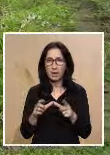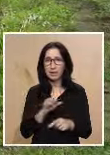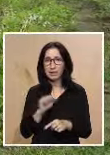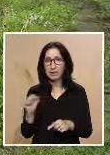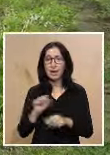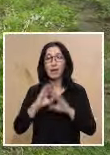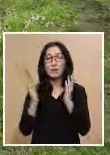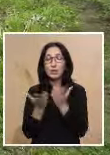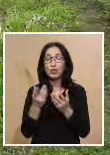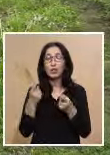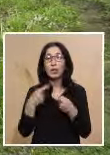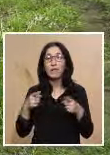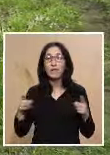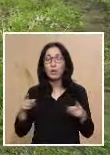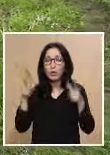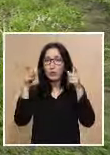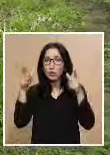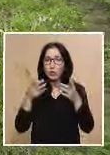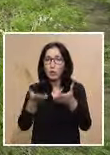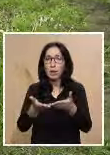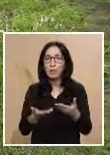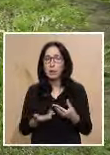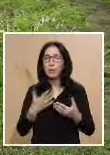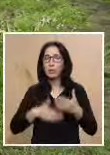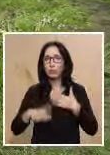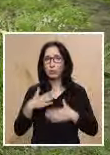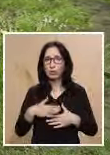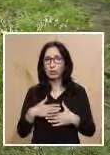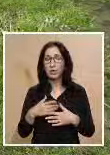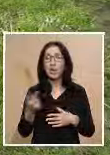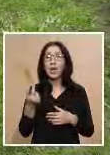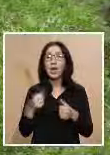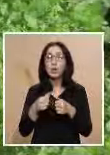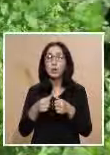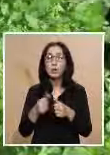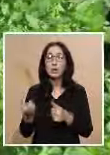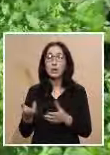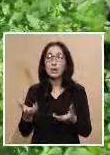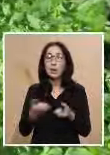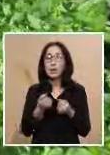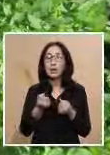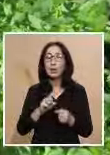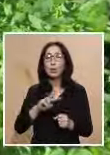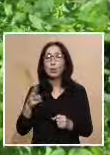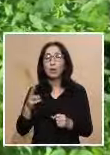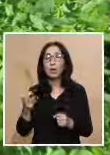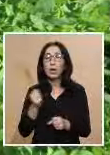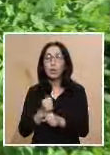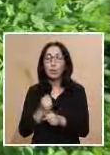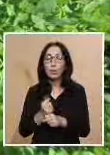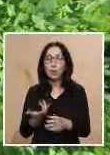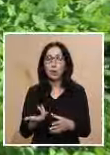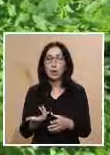И всички видове животни я приемат с охота. Люцерната намира и други приложения. Поради високата